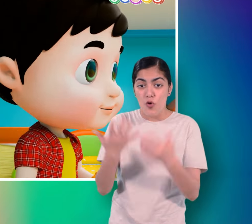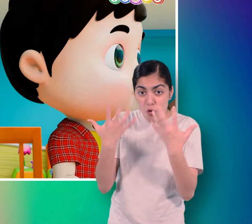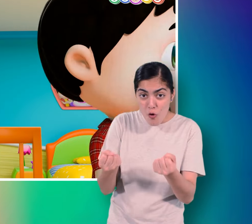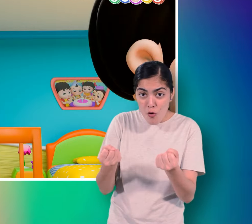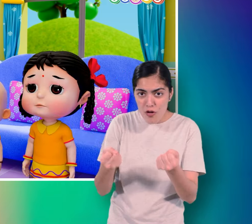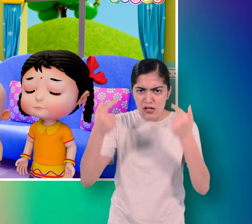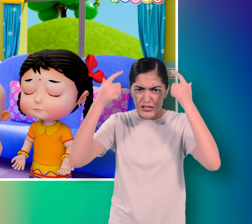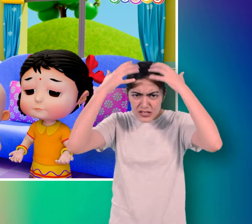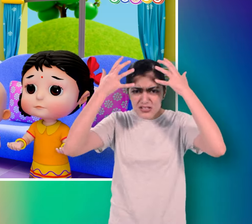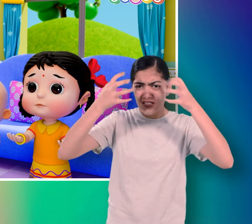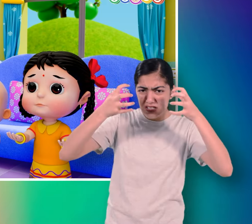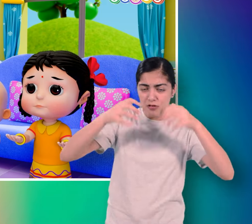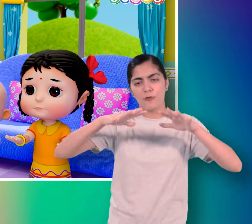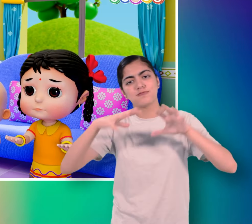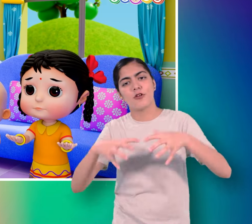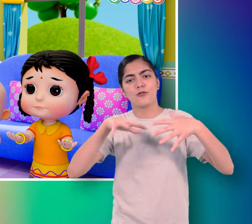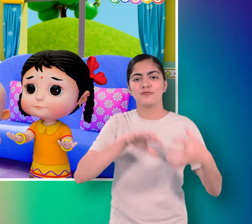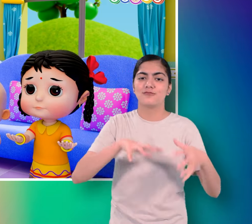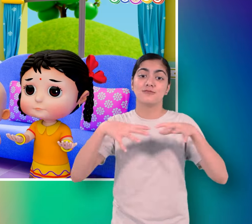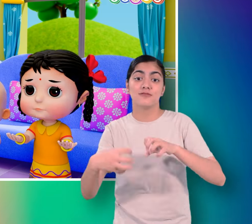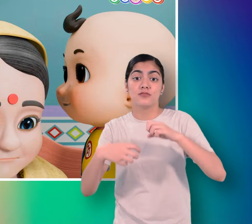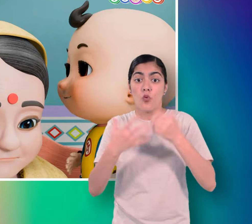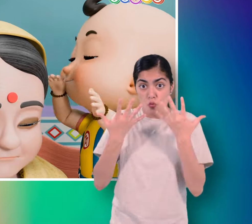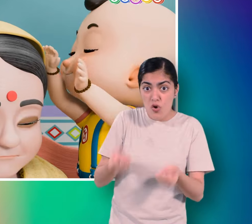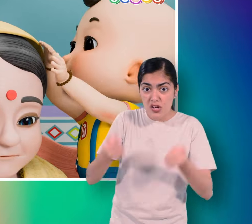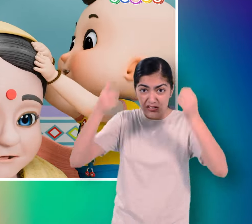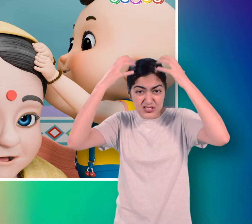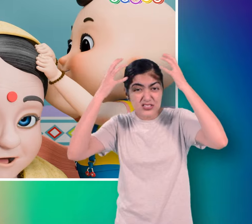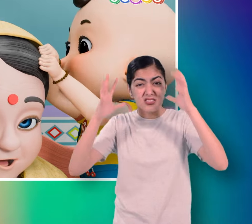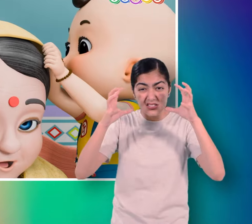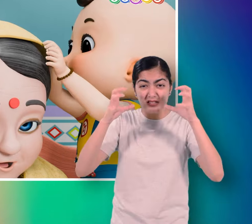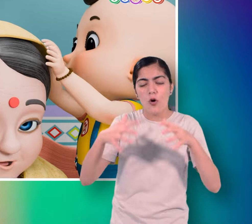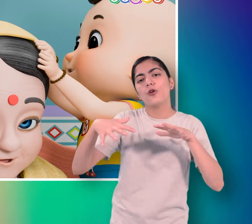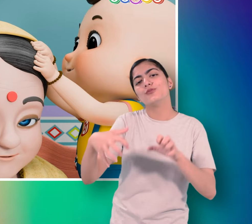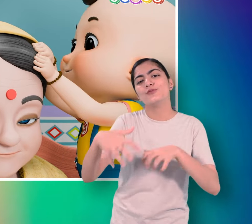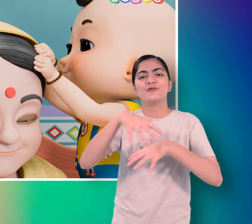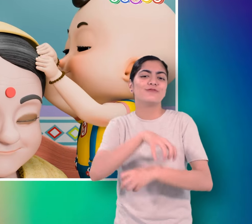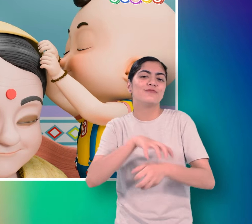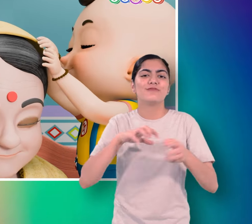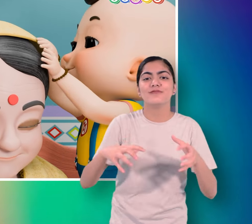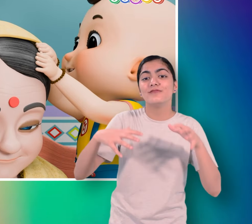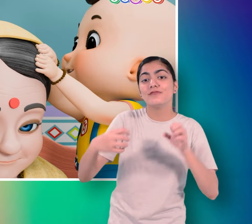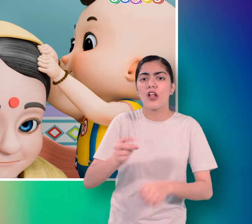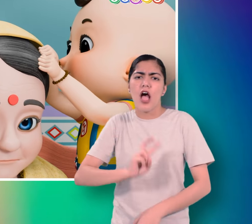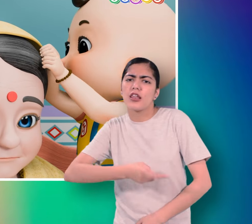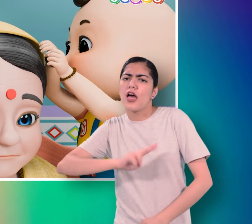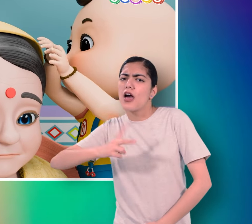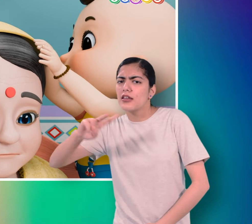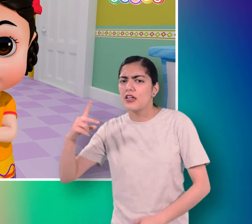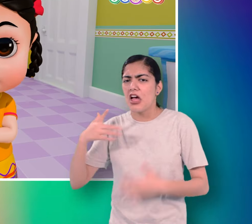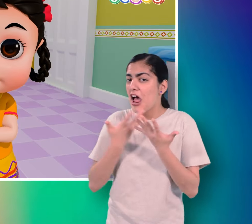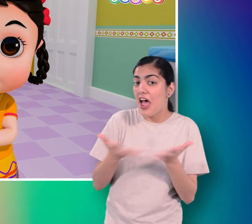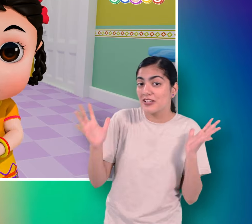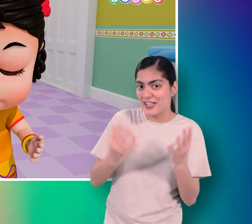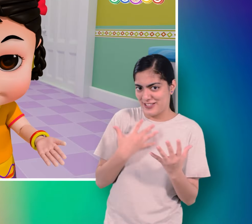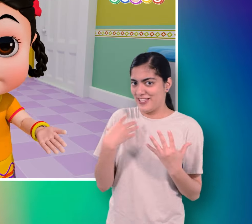जाओ कहो तो तुम्हारी हम चंपी कर दे कहो तो तुम्हारी हम चंपी कर दे